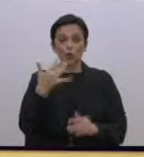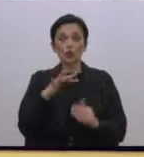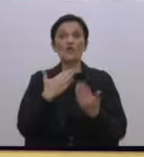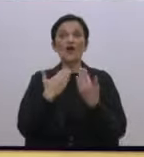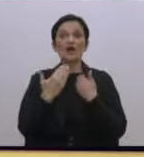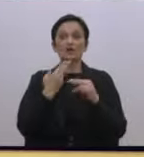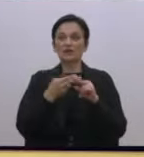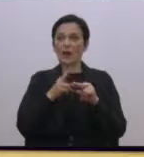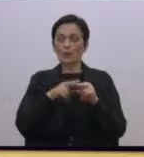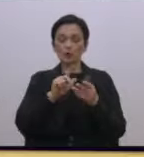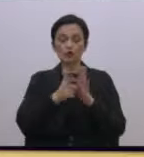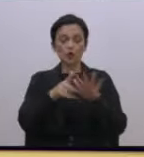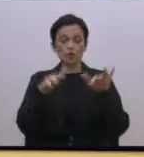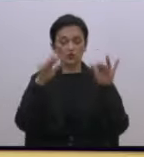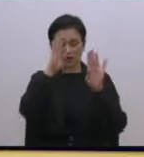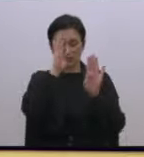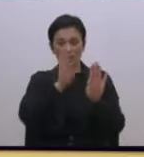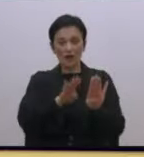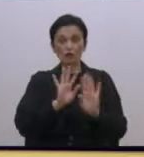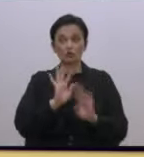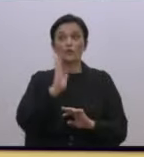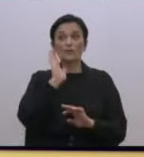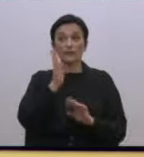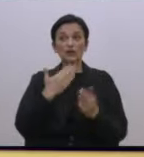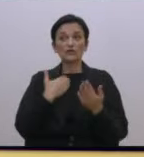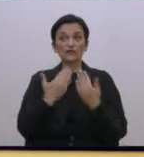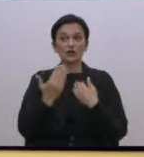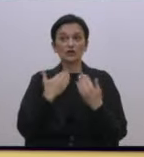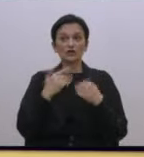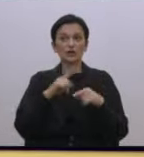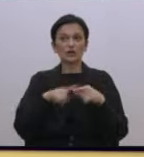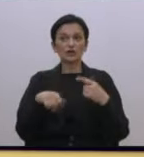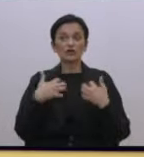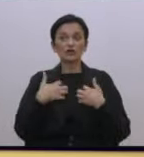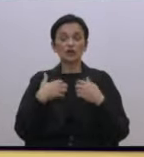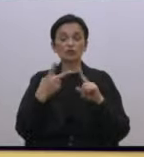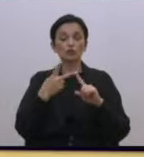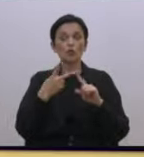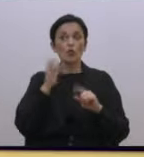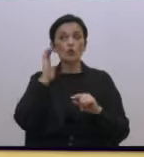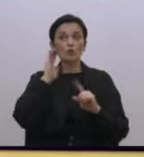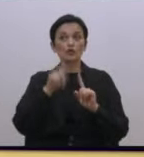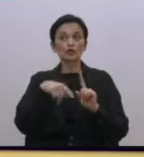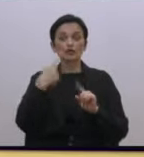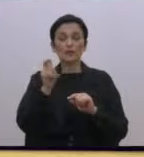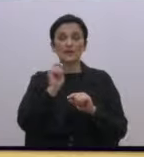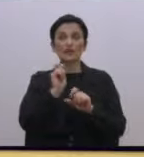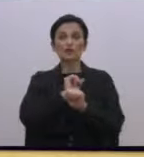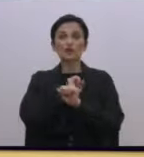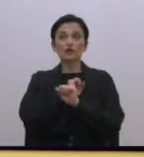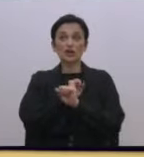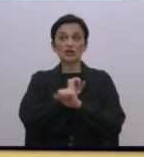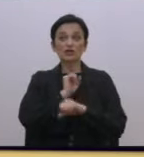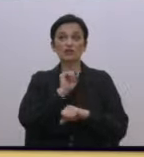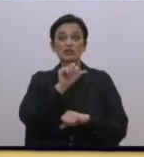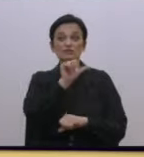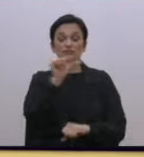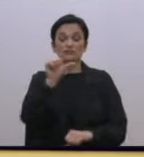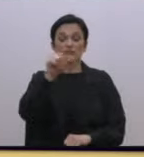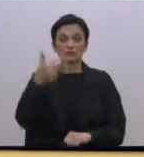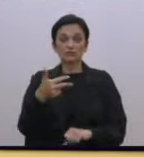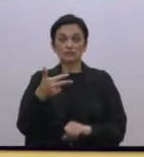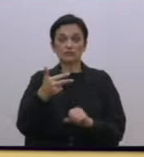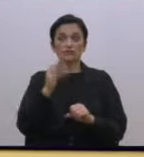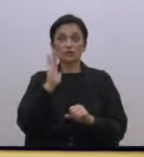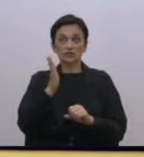ხამი და მარდატოვოთ დარბაზი. გვექნება კენჭის ხამ დაშქარებულის მეორე მოსმენით, შემდეგ შესვენება გვექნება და ორის ნახევარზე გვექნება